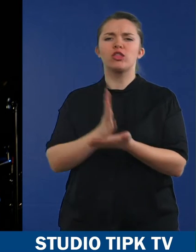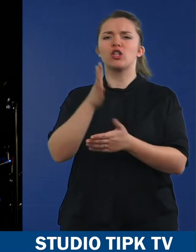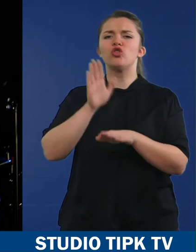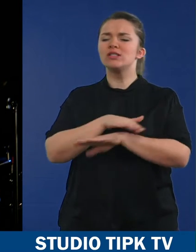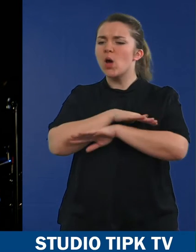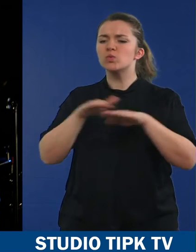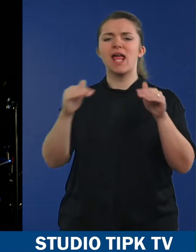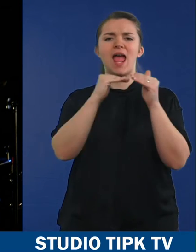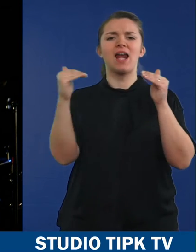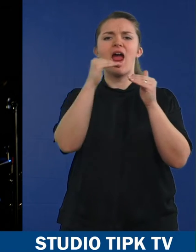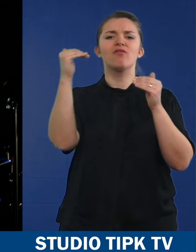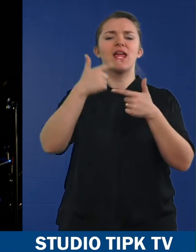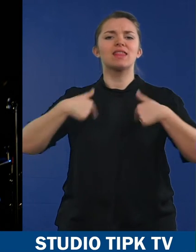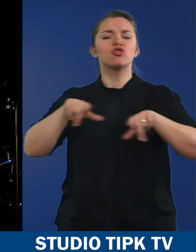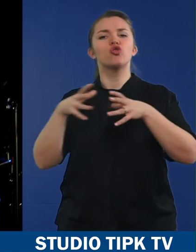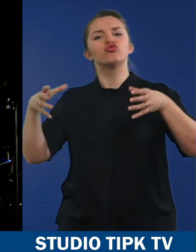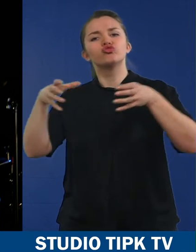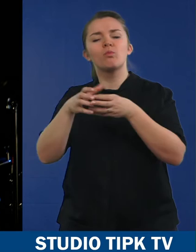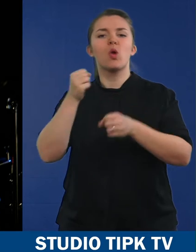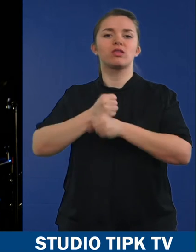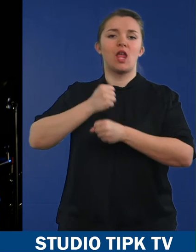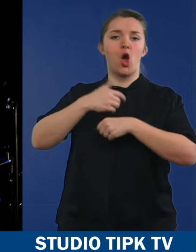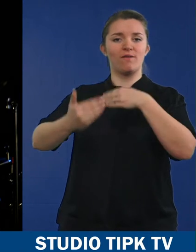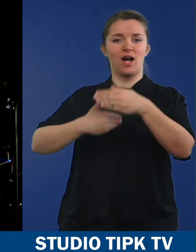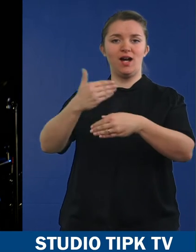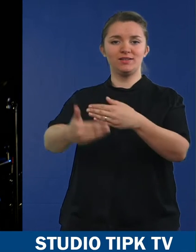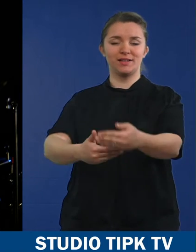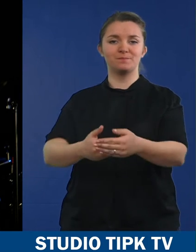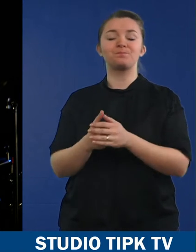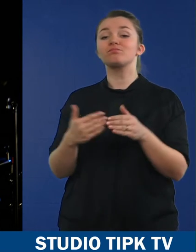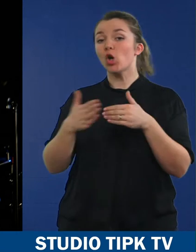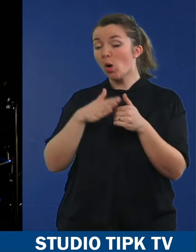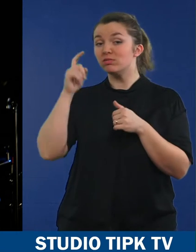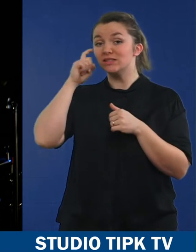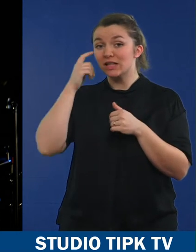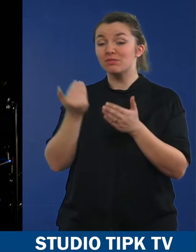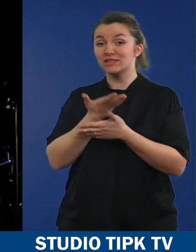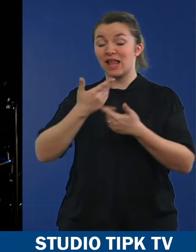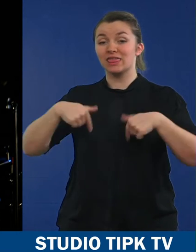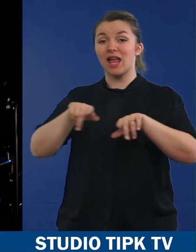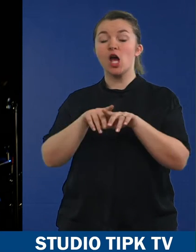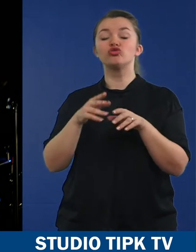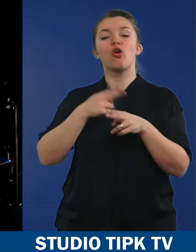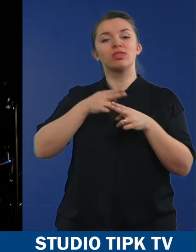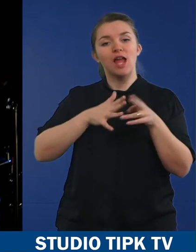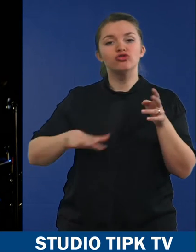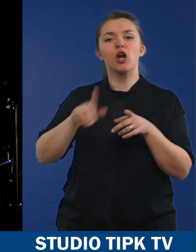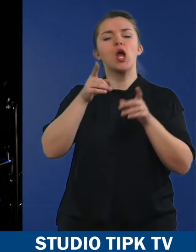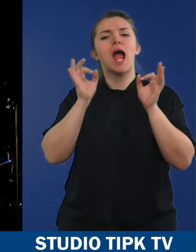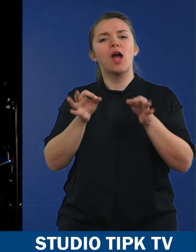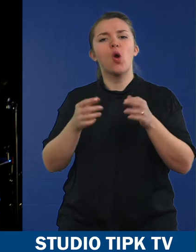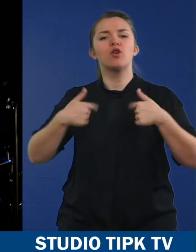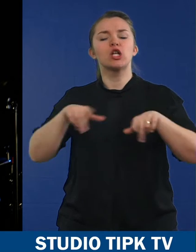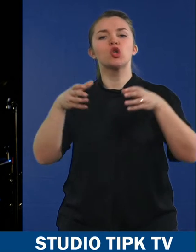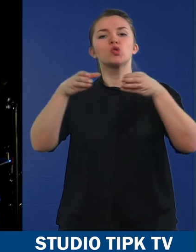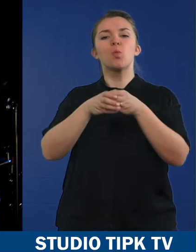na vseh ravneh našega skupnega delovanja. Ob skrbi za našo deželo in kakovost našega